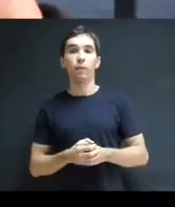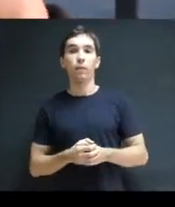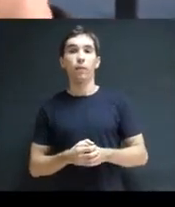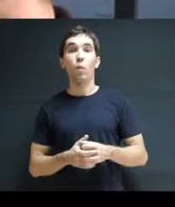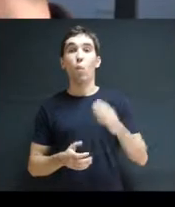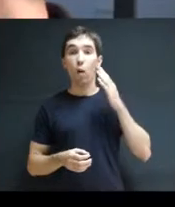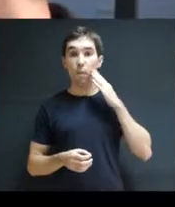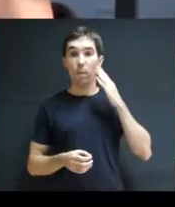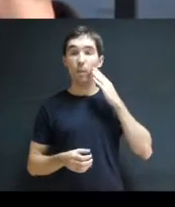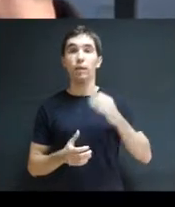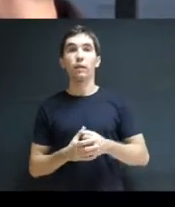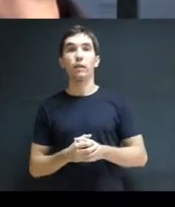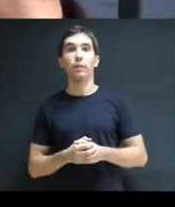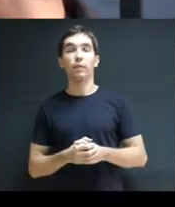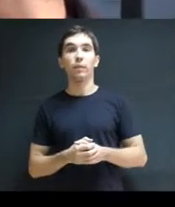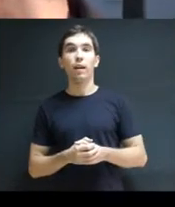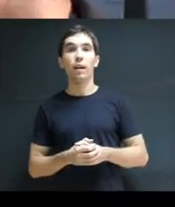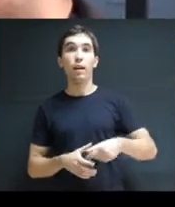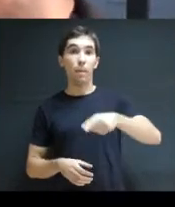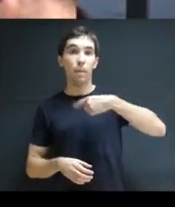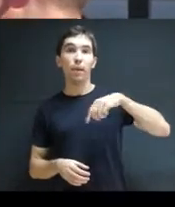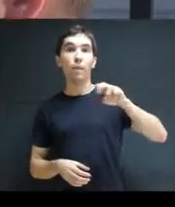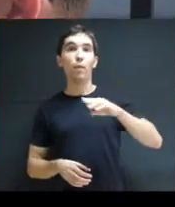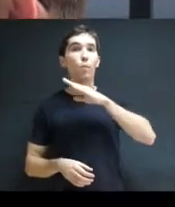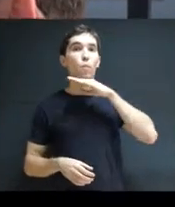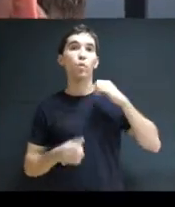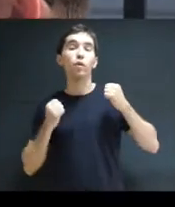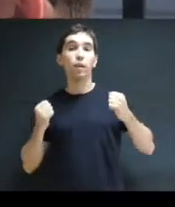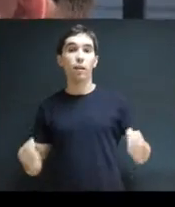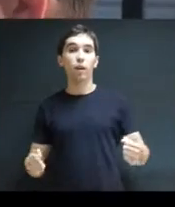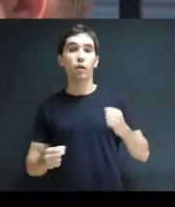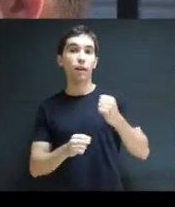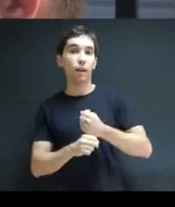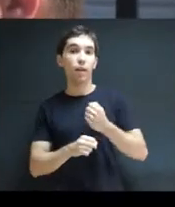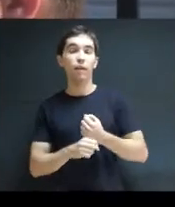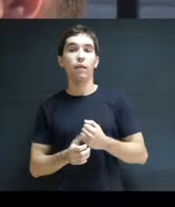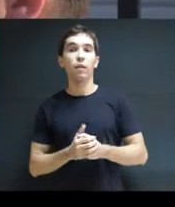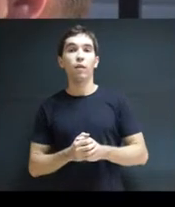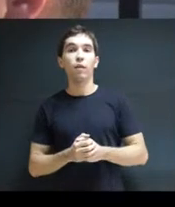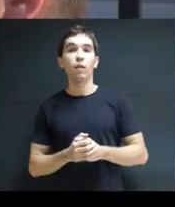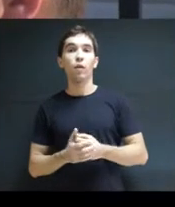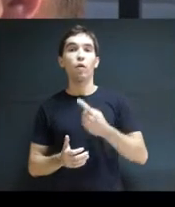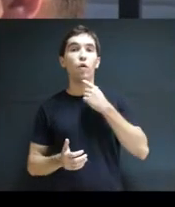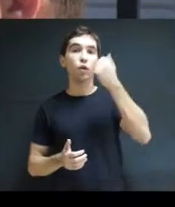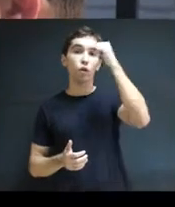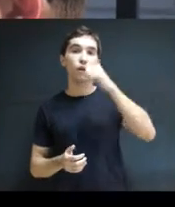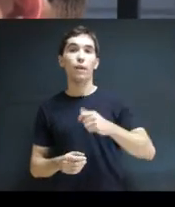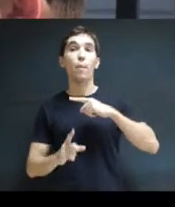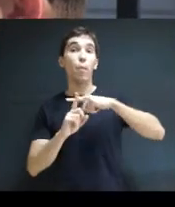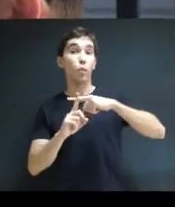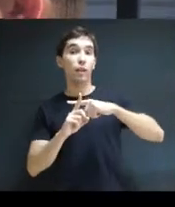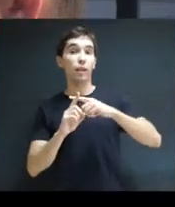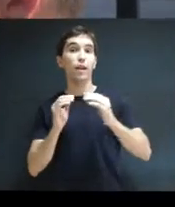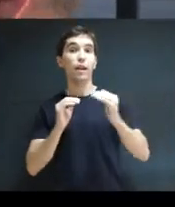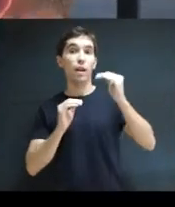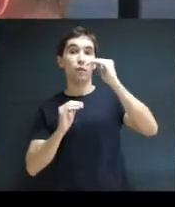U Sjedinjenim Američkim Državama mi imamo puno snažnije oslanjanje na koncept koji se naziva pozitivan razvoj